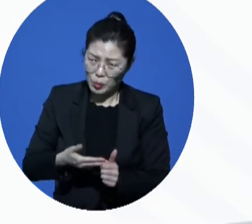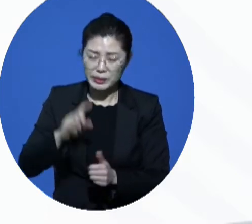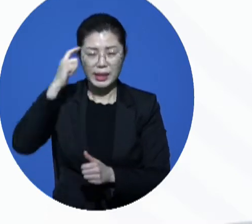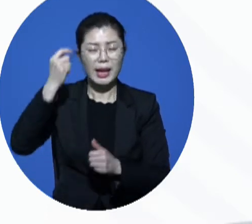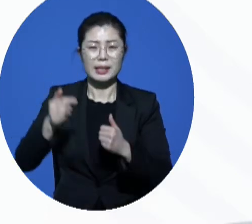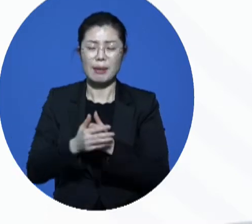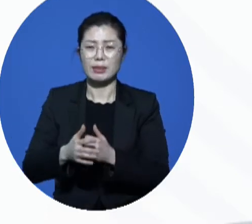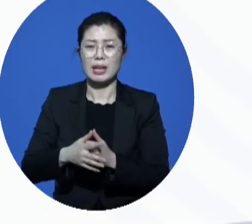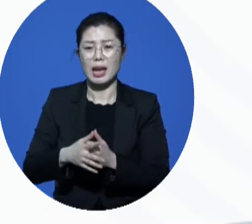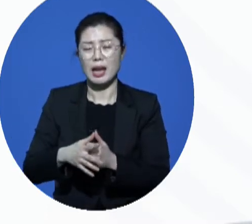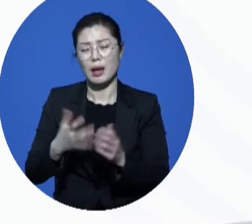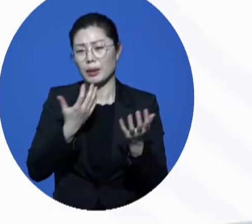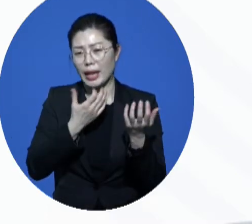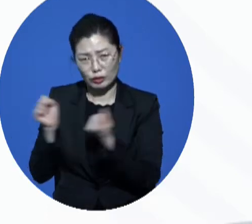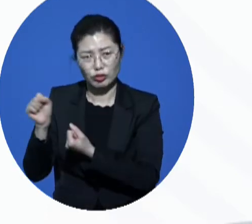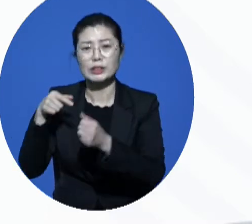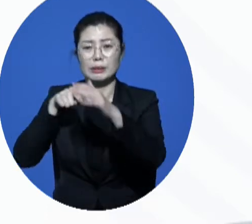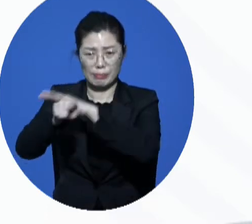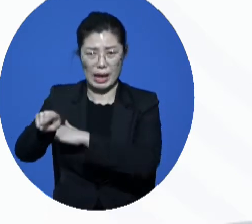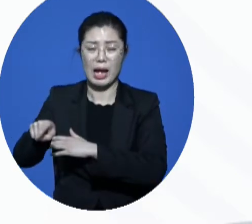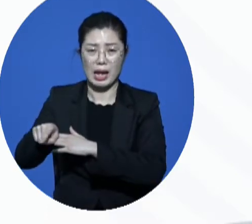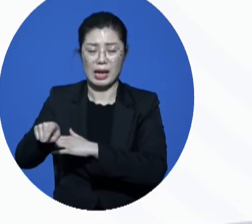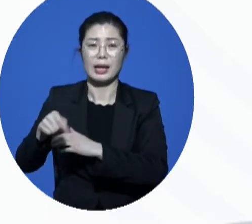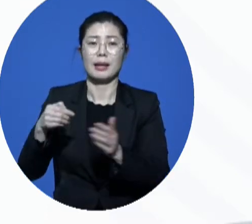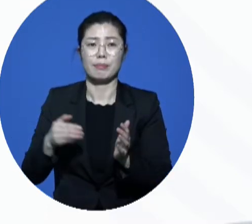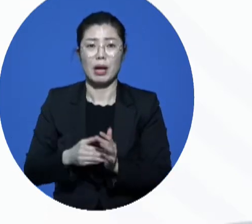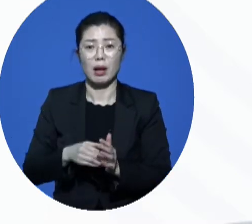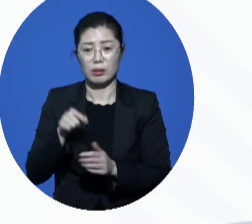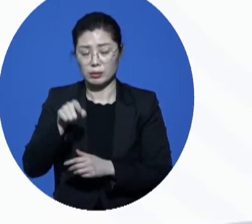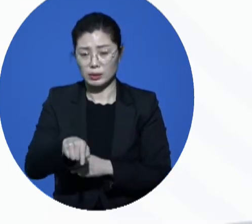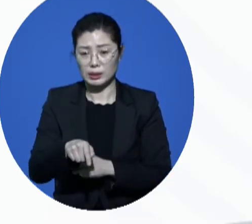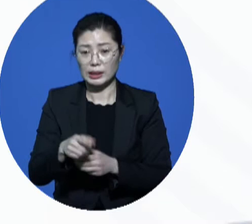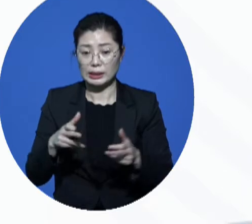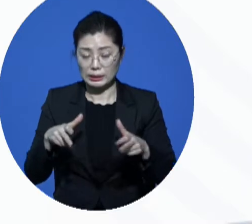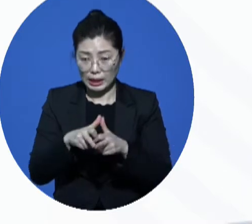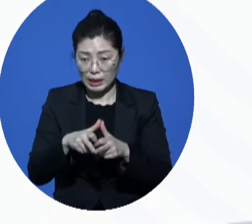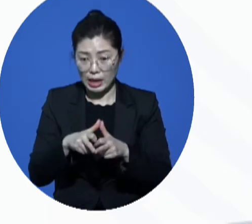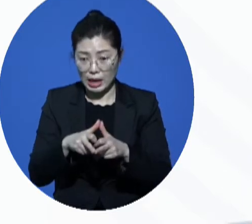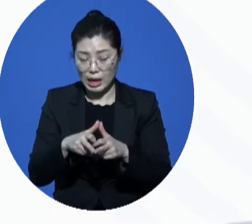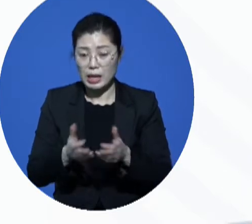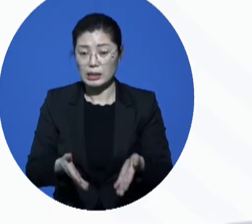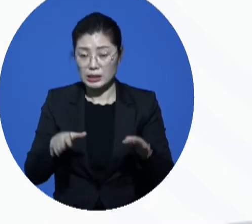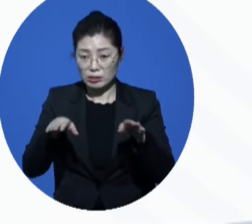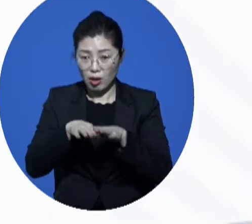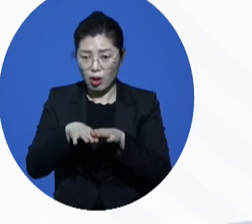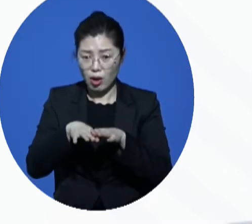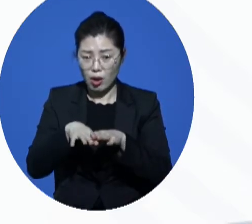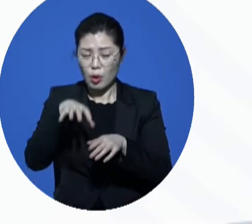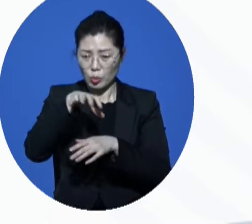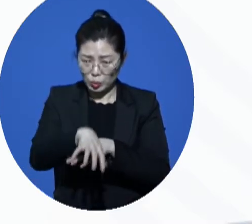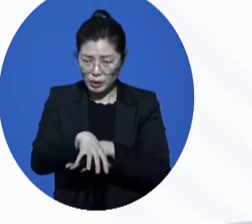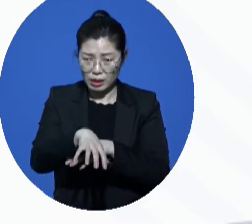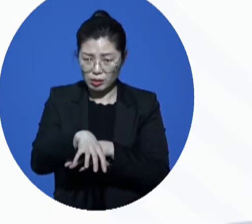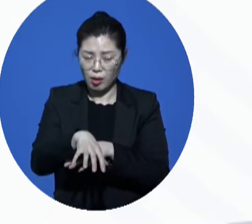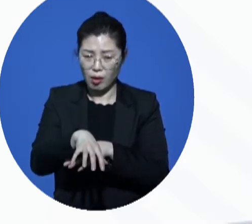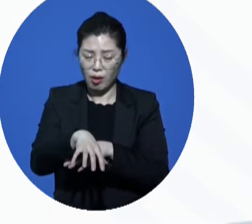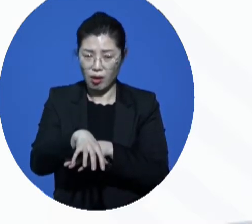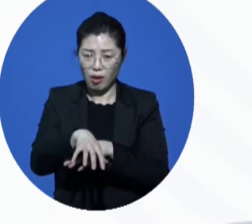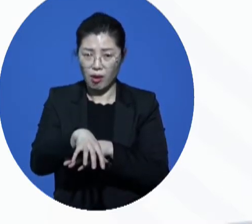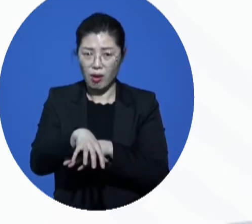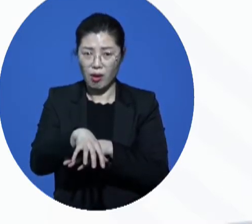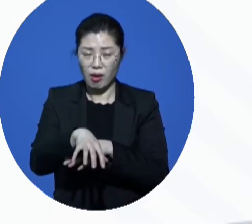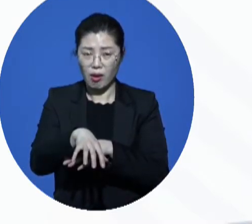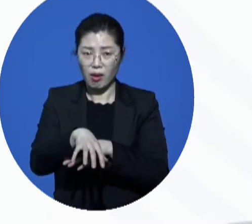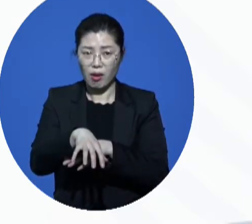됩니다. 이 분의 방문을 통해서 장애인 탈시설 운동을 오랫동안 진행해 오고 있었던 장애여성